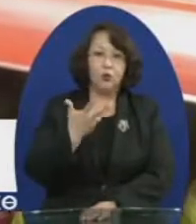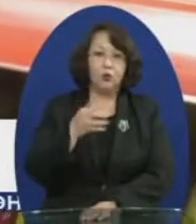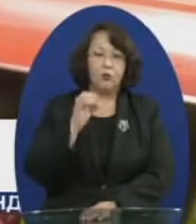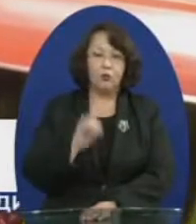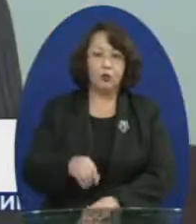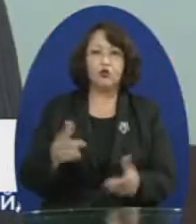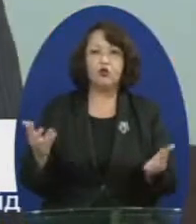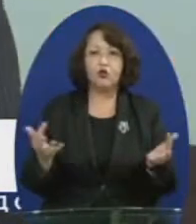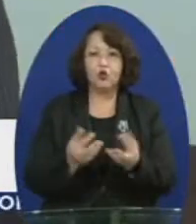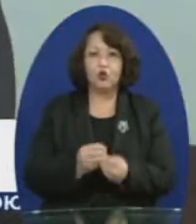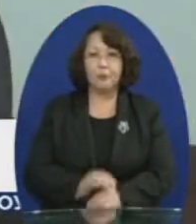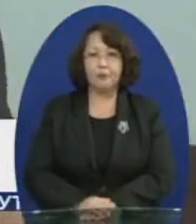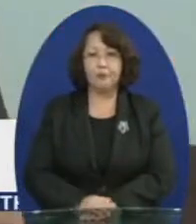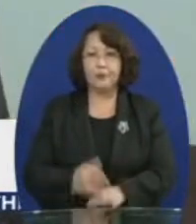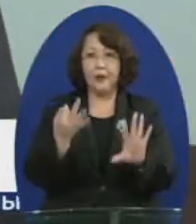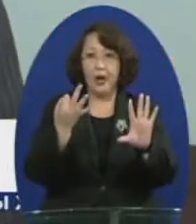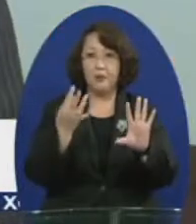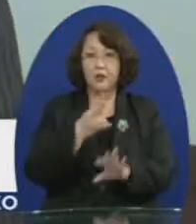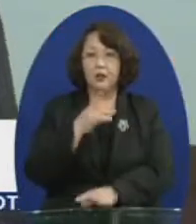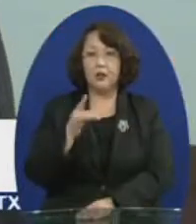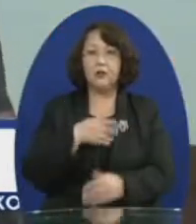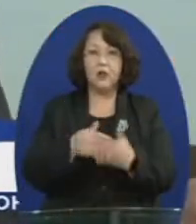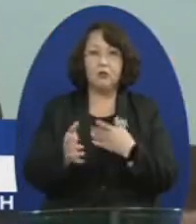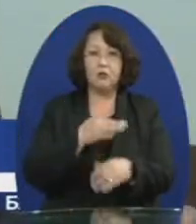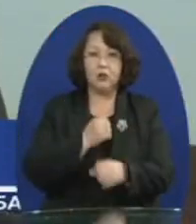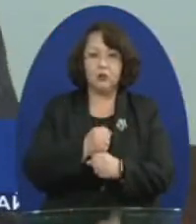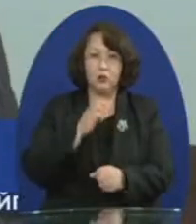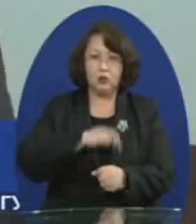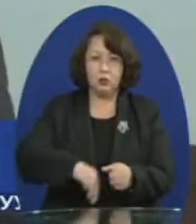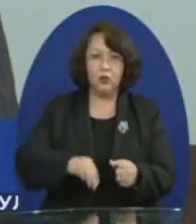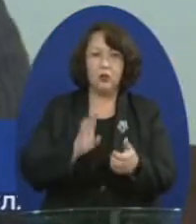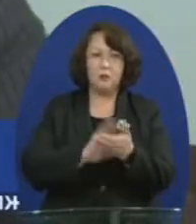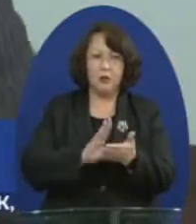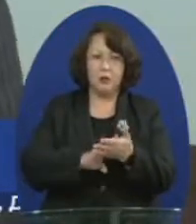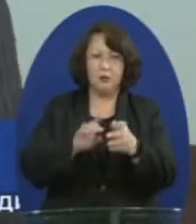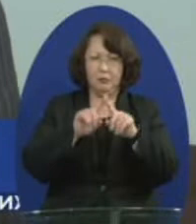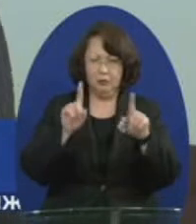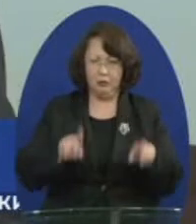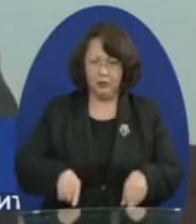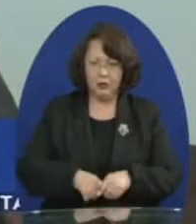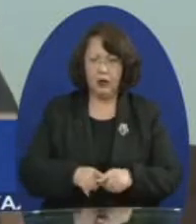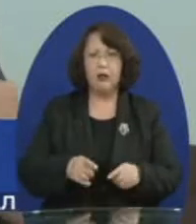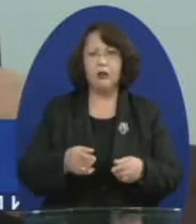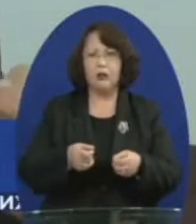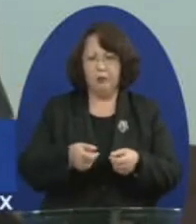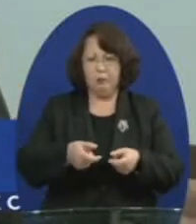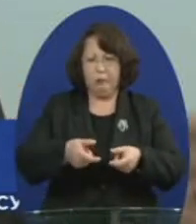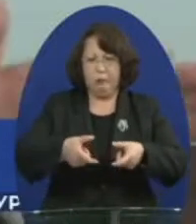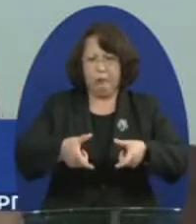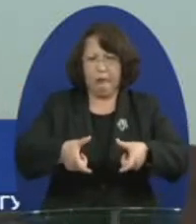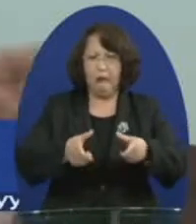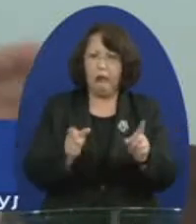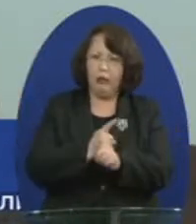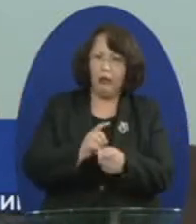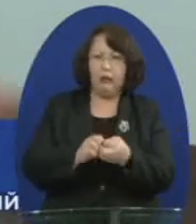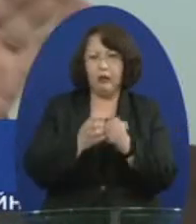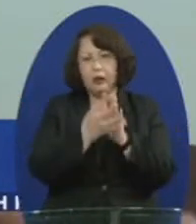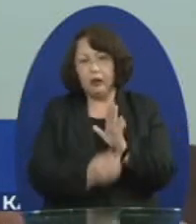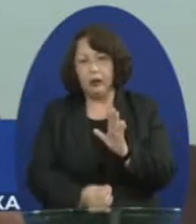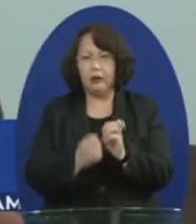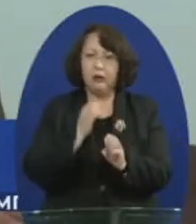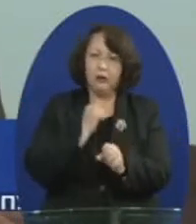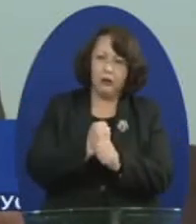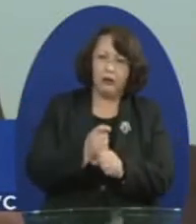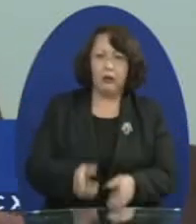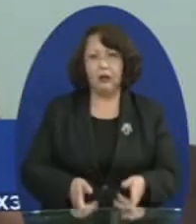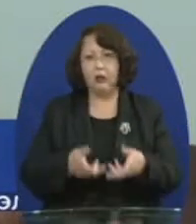болгож цөөрүүллээ. 8-ын дэлгүүрийн ажилуулахын тулд маш их хэсэг сурсан сунгий гэж болоо тийм ээ. Өмнө нь чинь бичиг засыг ингээд хувьлал